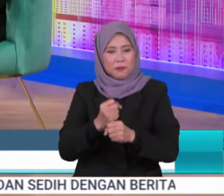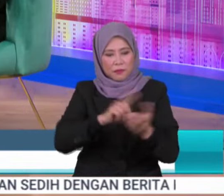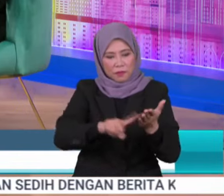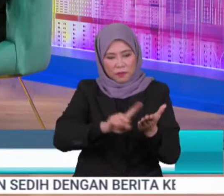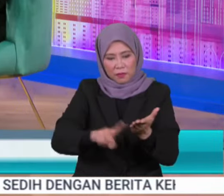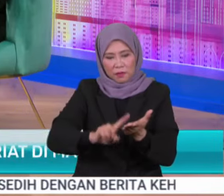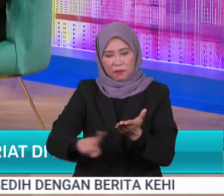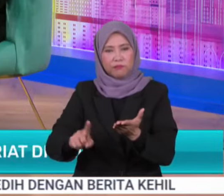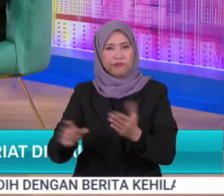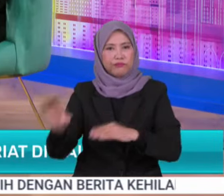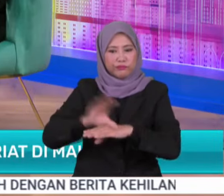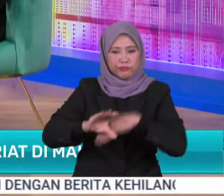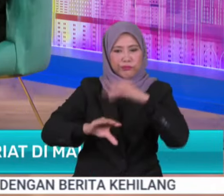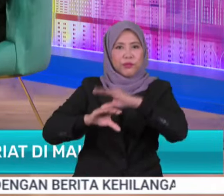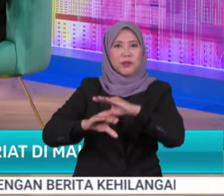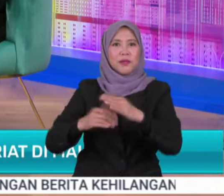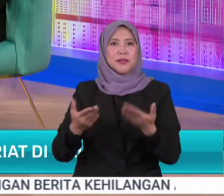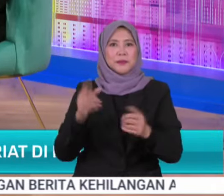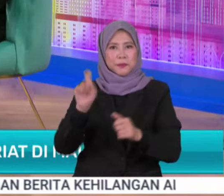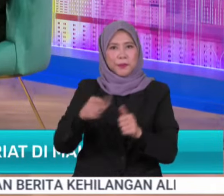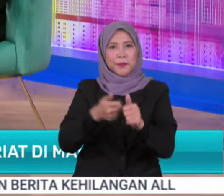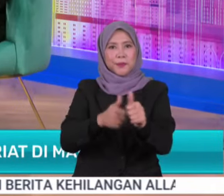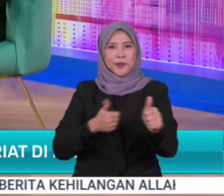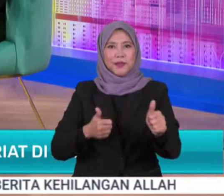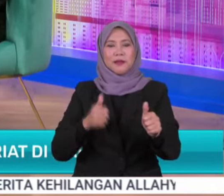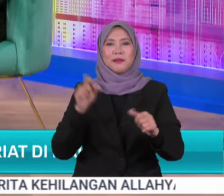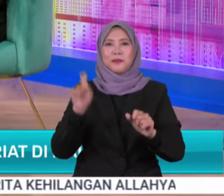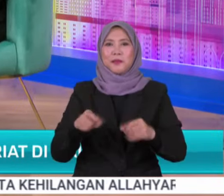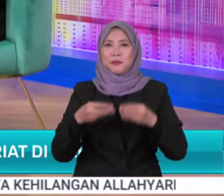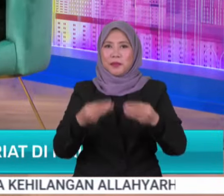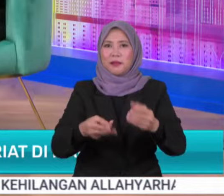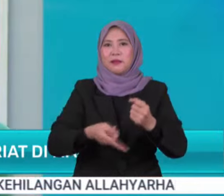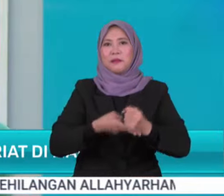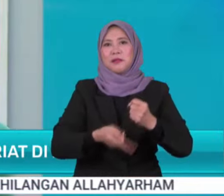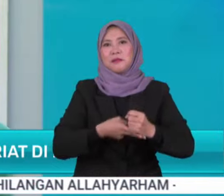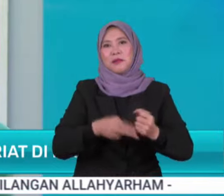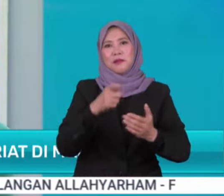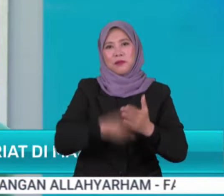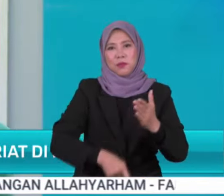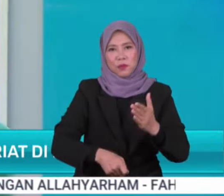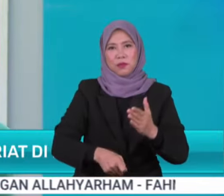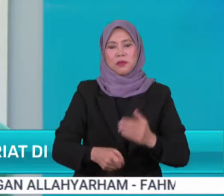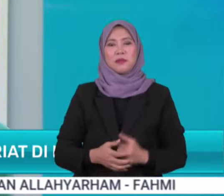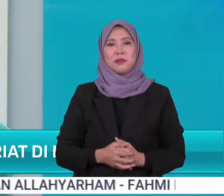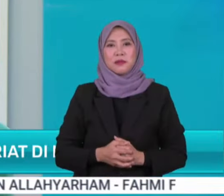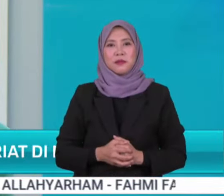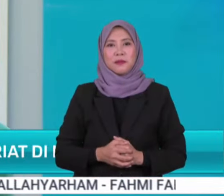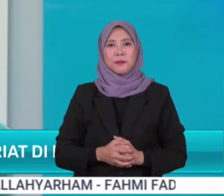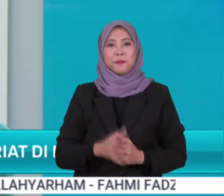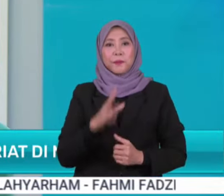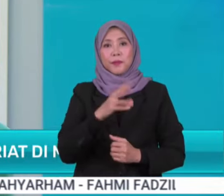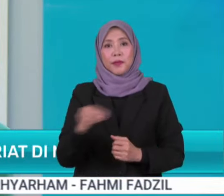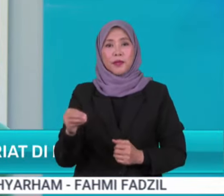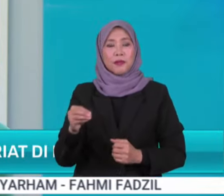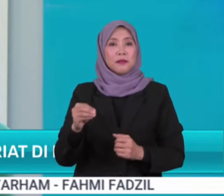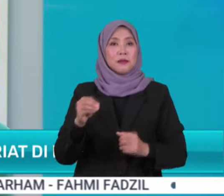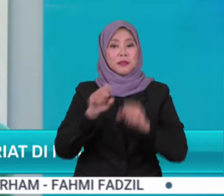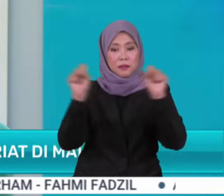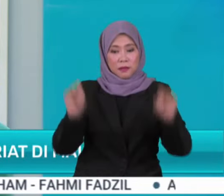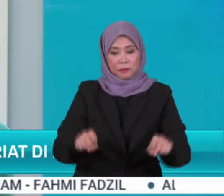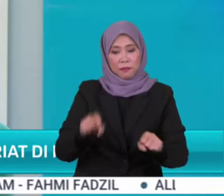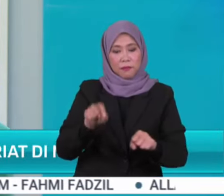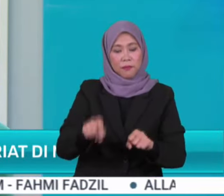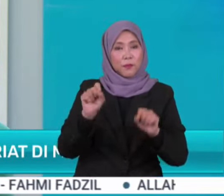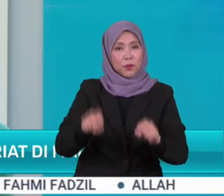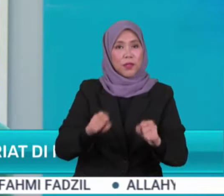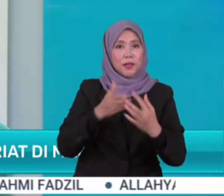simakkan dokimen dapat di elakan selain dapat memberikan penjimatan kos pepeles sistem ekspek Gateway boleh di